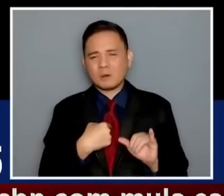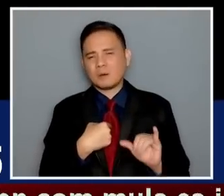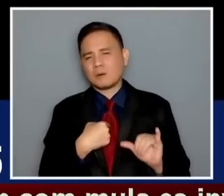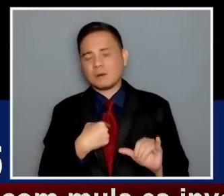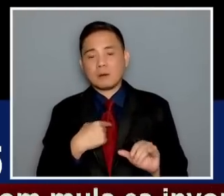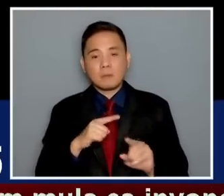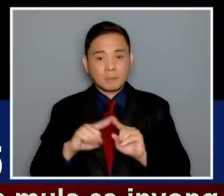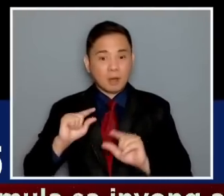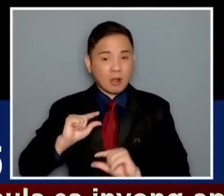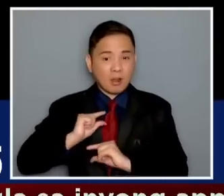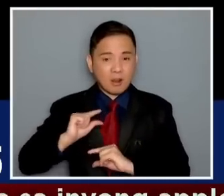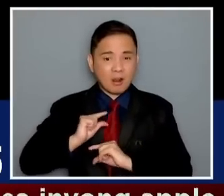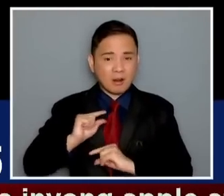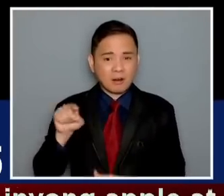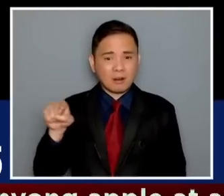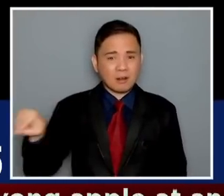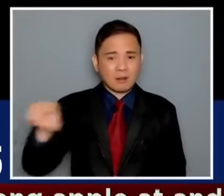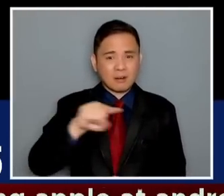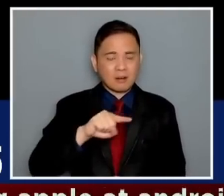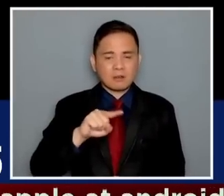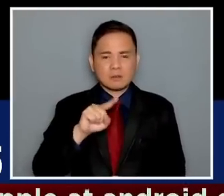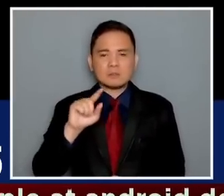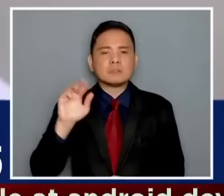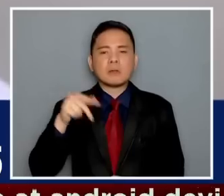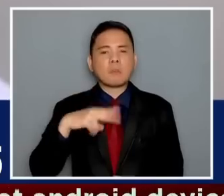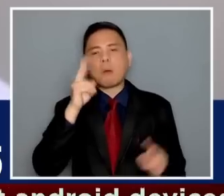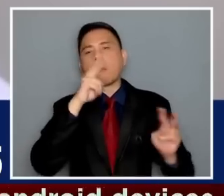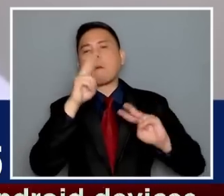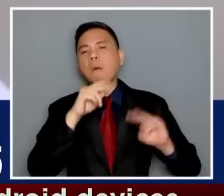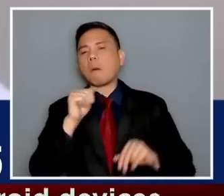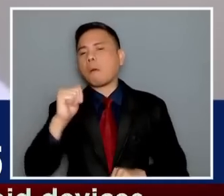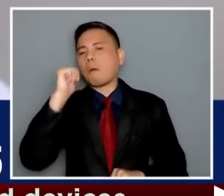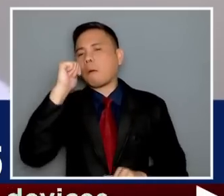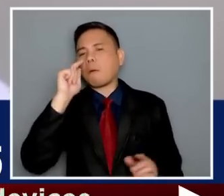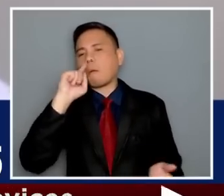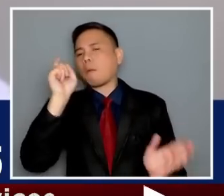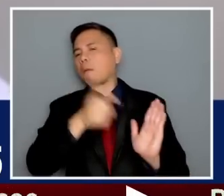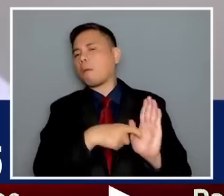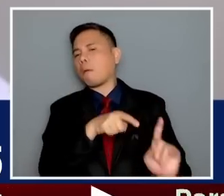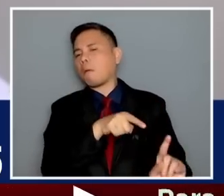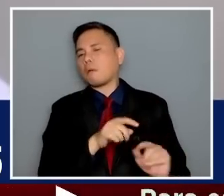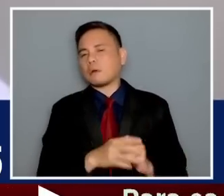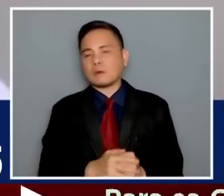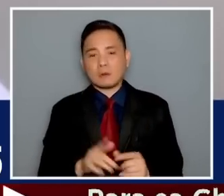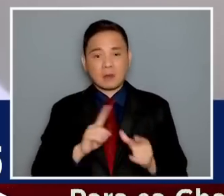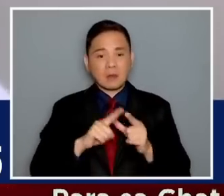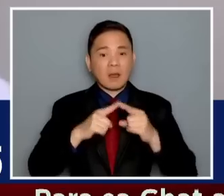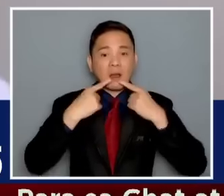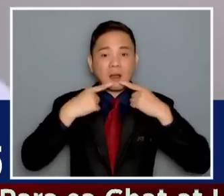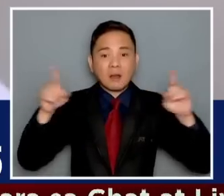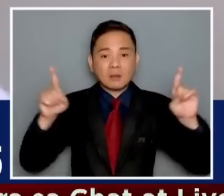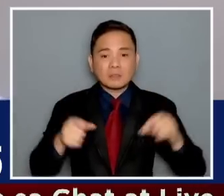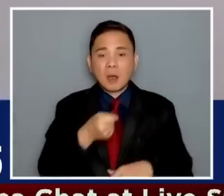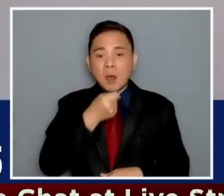po, parang invisible po ako sa kanila. Tapos nag-announce sila na